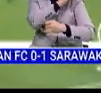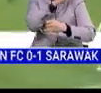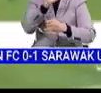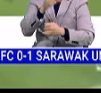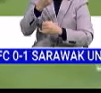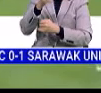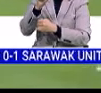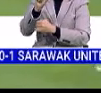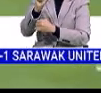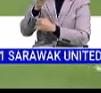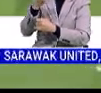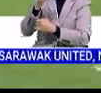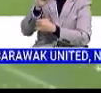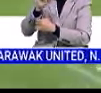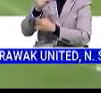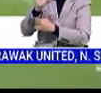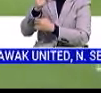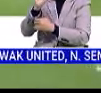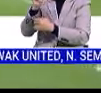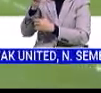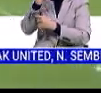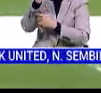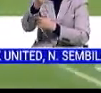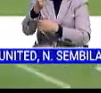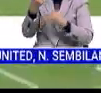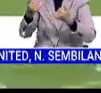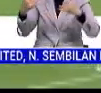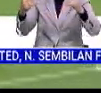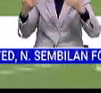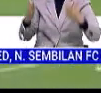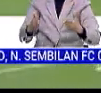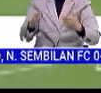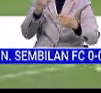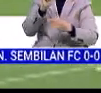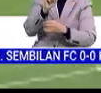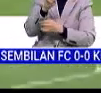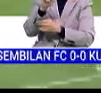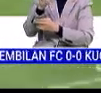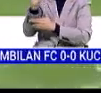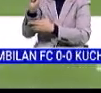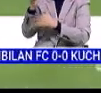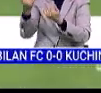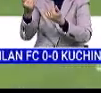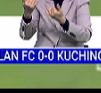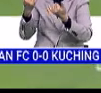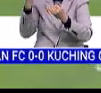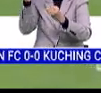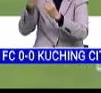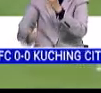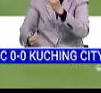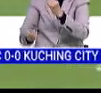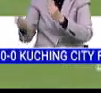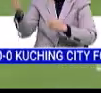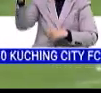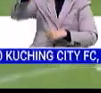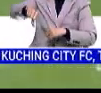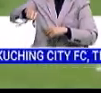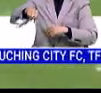Yi Fat berkata, The Boss Gaurus menampilkan permainan yang baik namun ketumpulan penyudah menjadi punca mereka tewas.